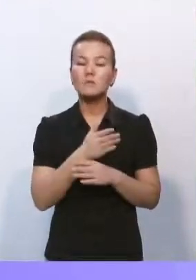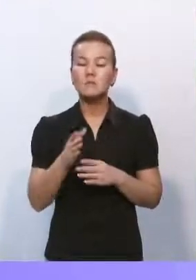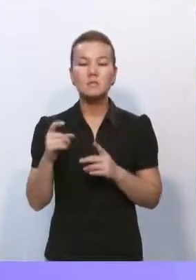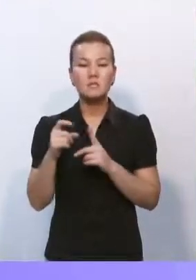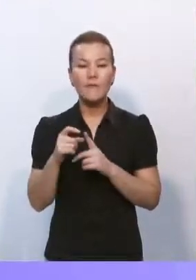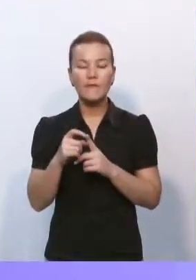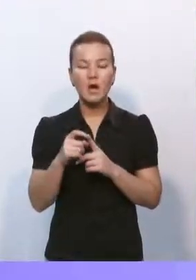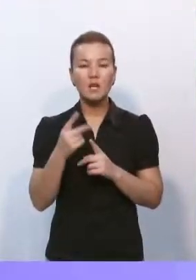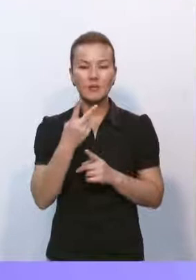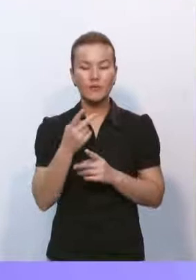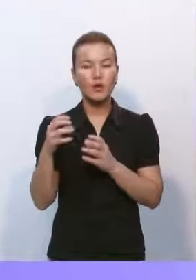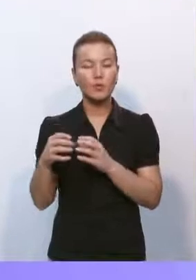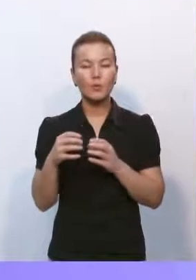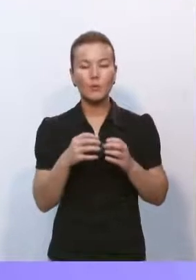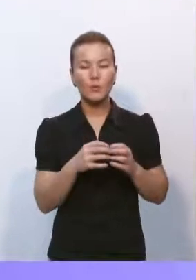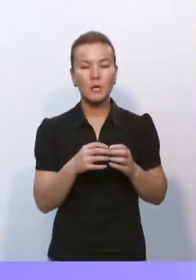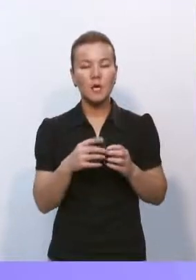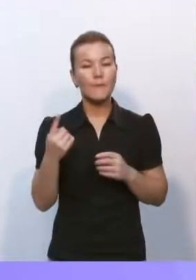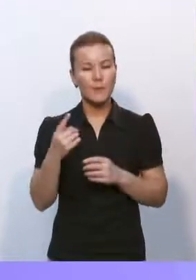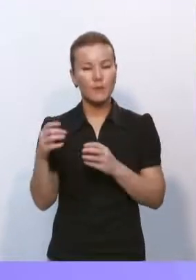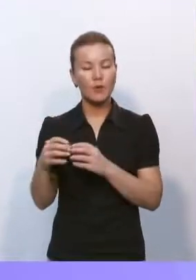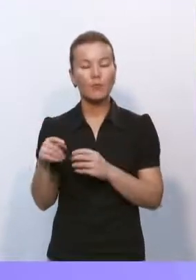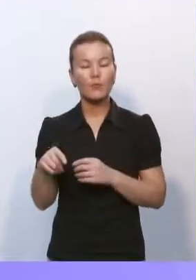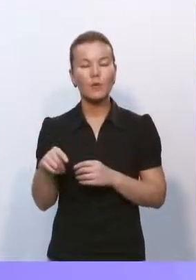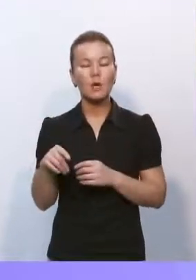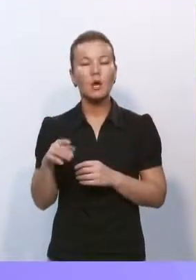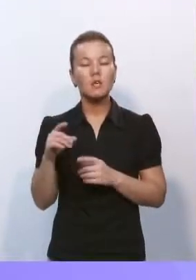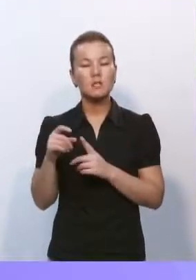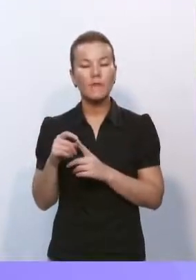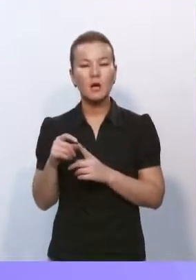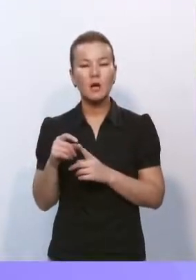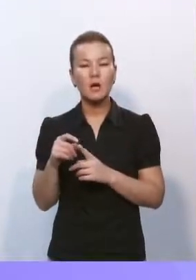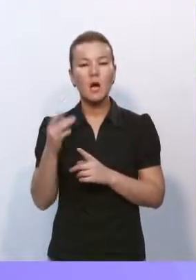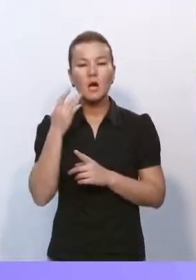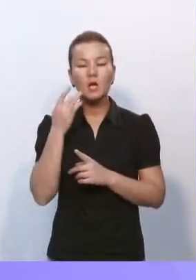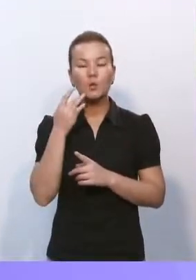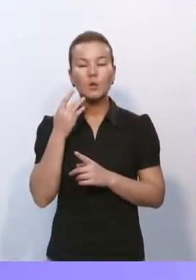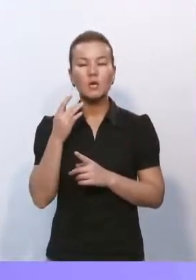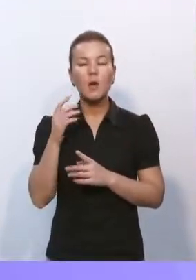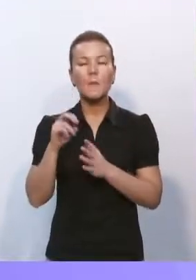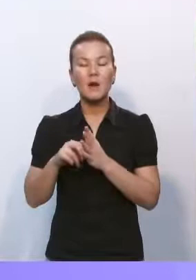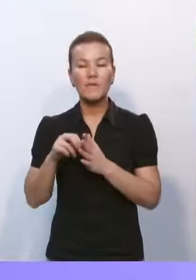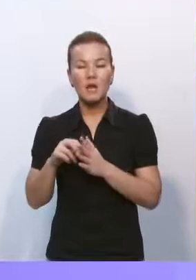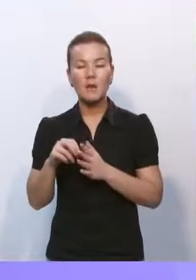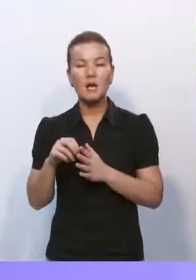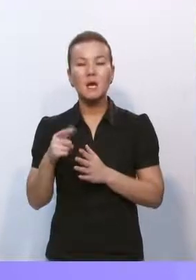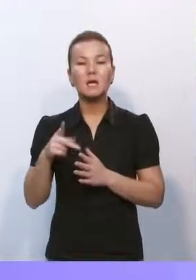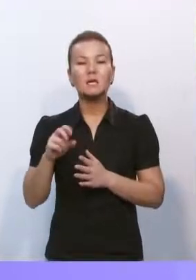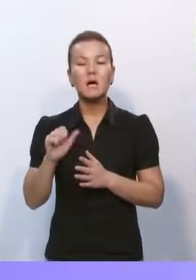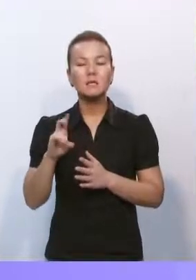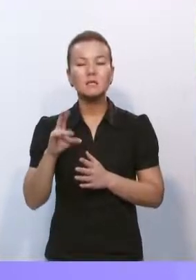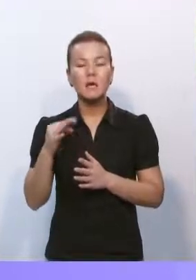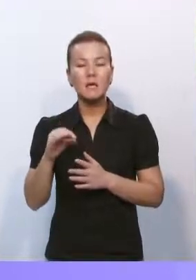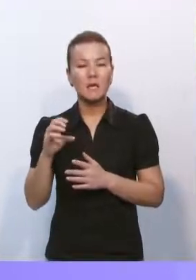Распределите слова в две группы. В первой группе слова, которые проверяем гласной